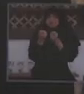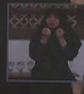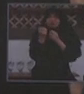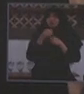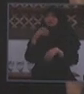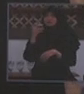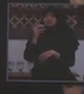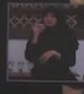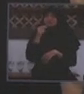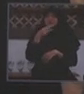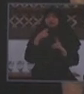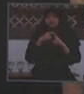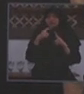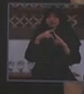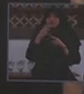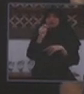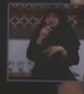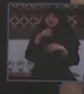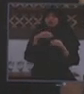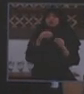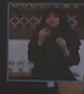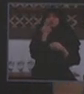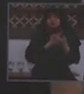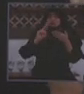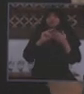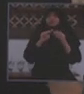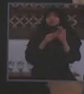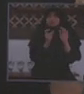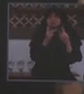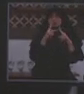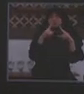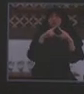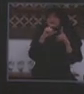Brebes. Kepada yang kami hormati Bapak Dr. Robi Setiadi MM, kami persilakan.